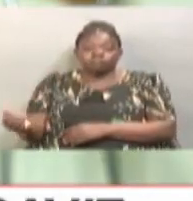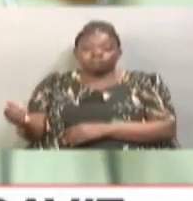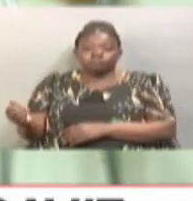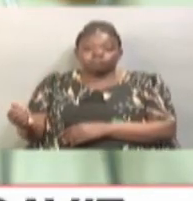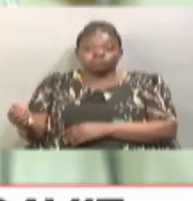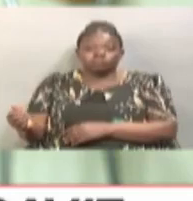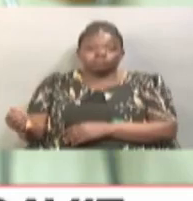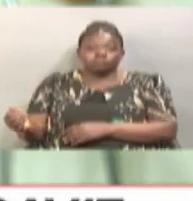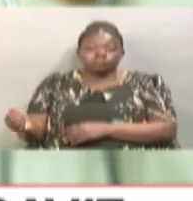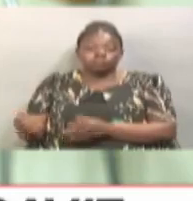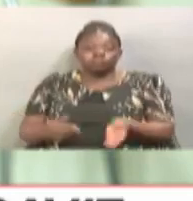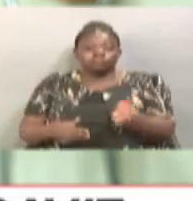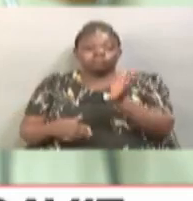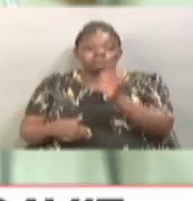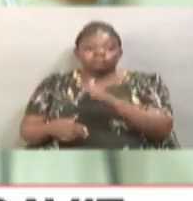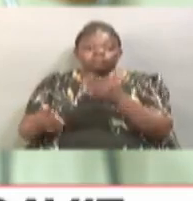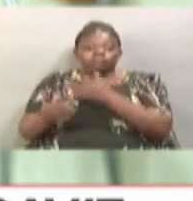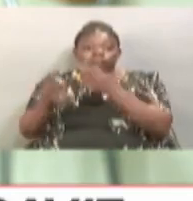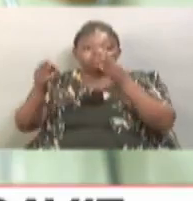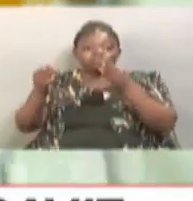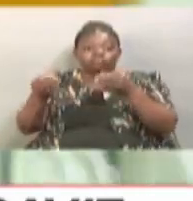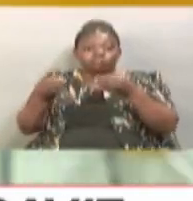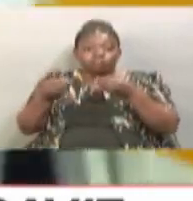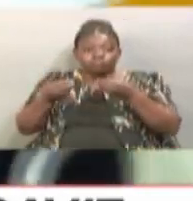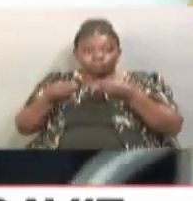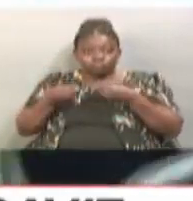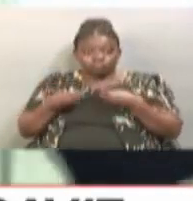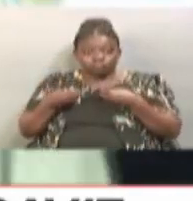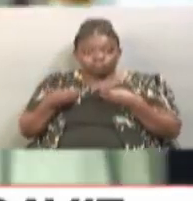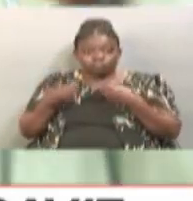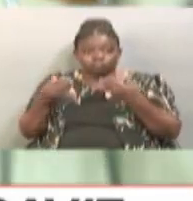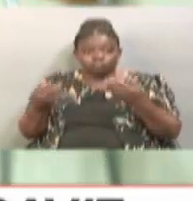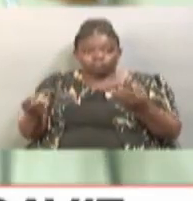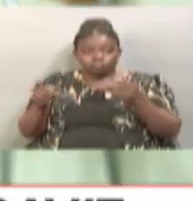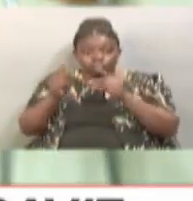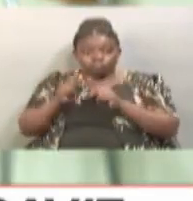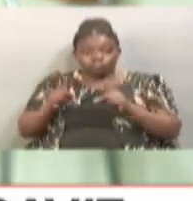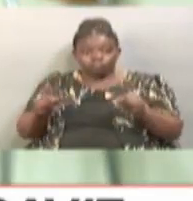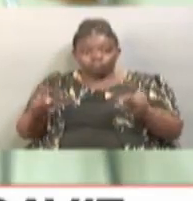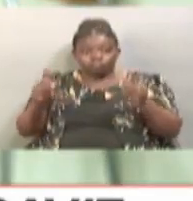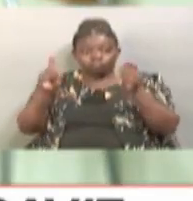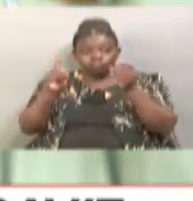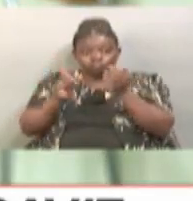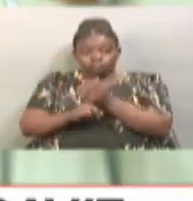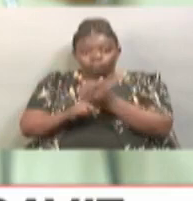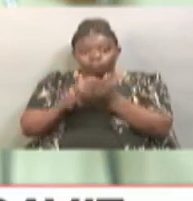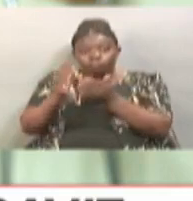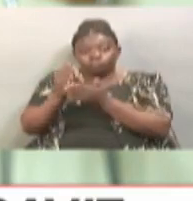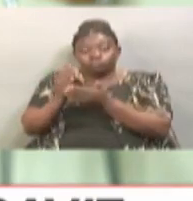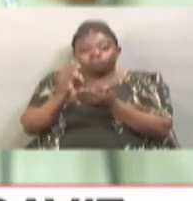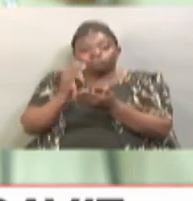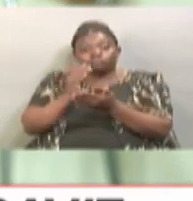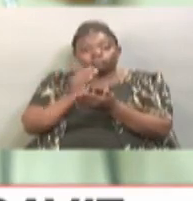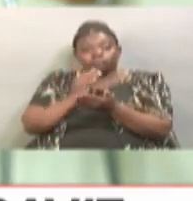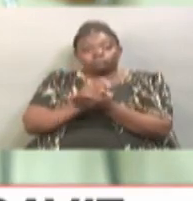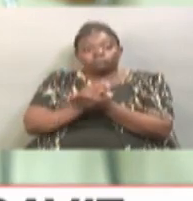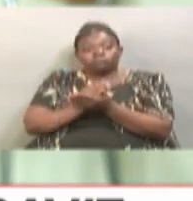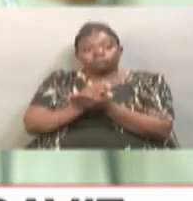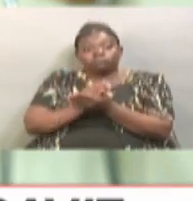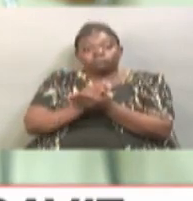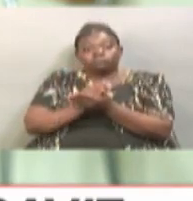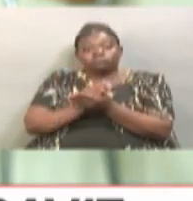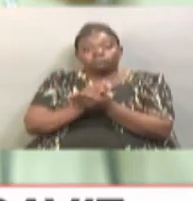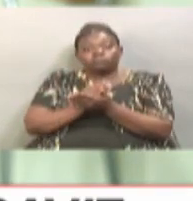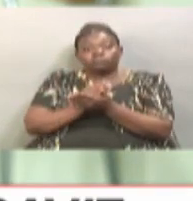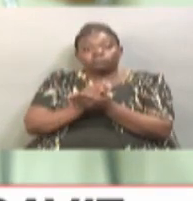mbaddeko buli kimu ekyange bakimpadde n'emirembe ngifuniddewo lwa nsonga gundi yange